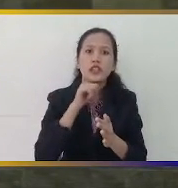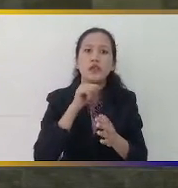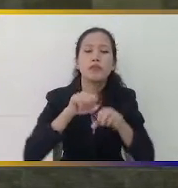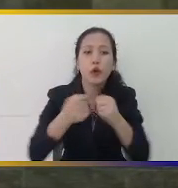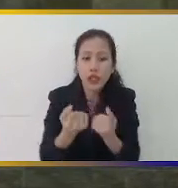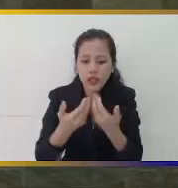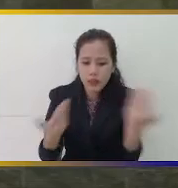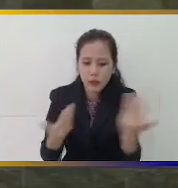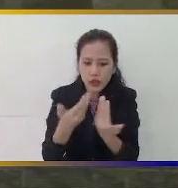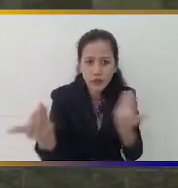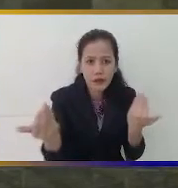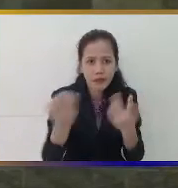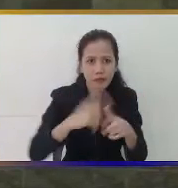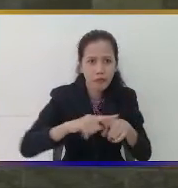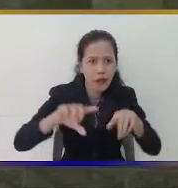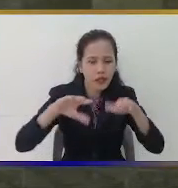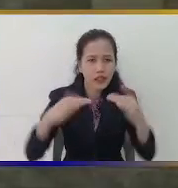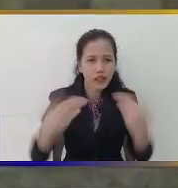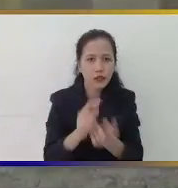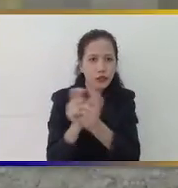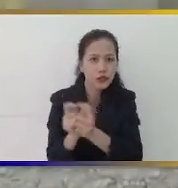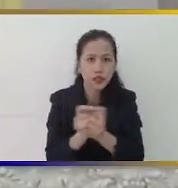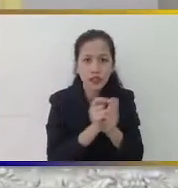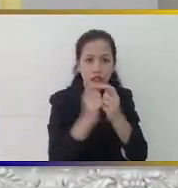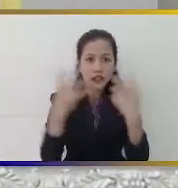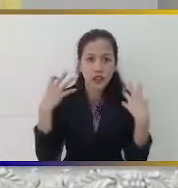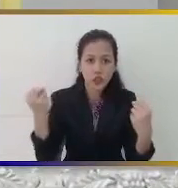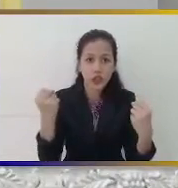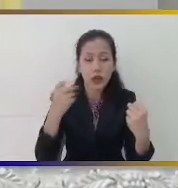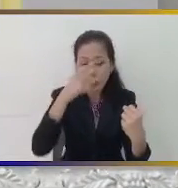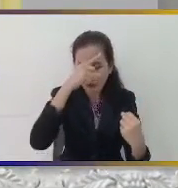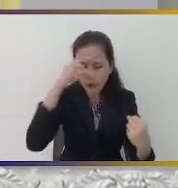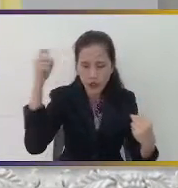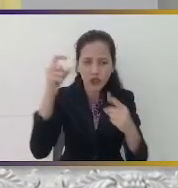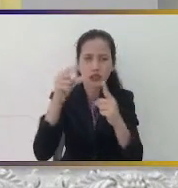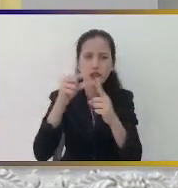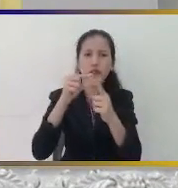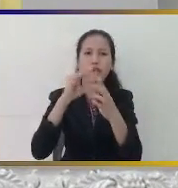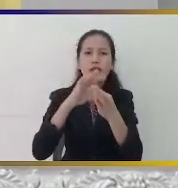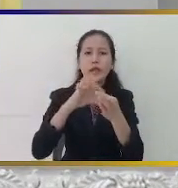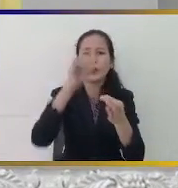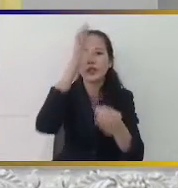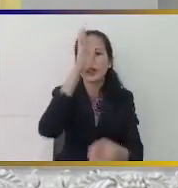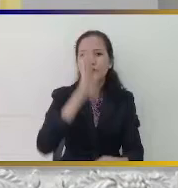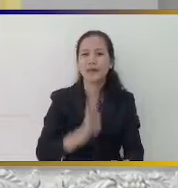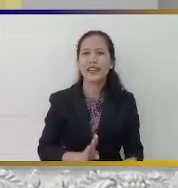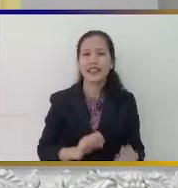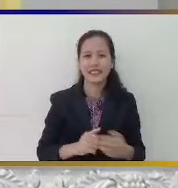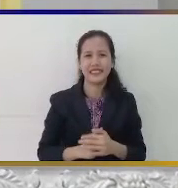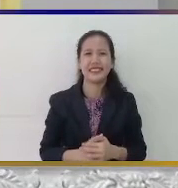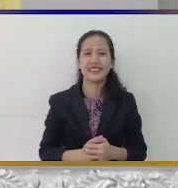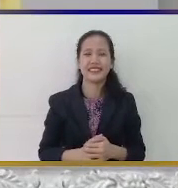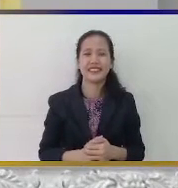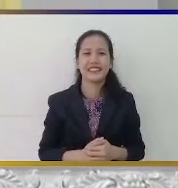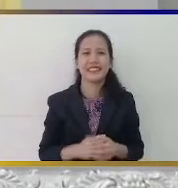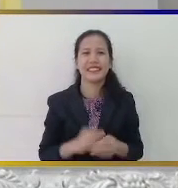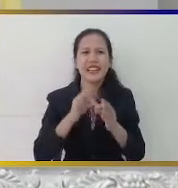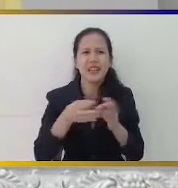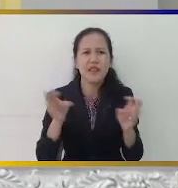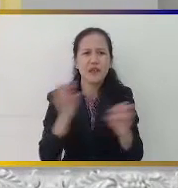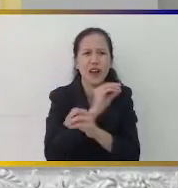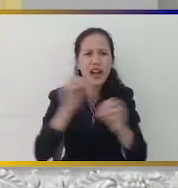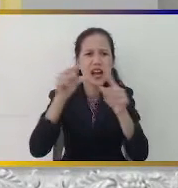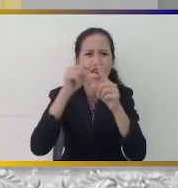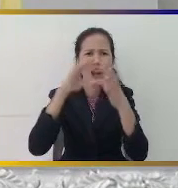Bakit po meron tayong stronger families ngayon? It is because of the word of God. See? Kung walang salita ng